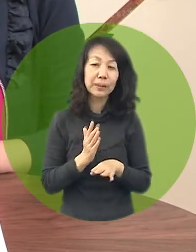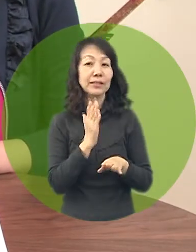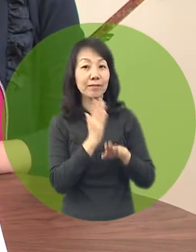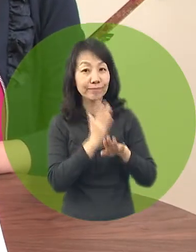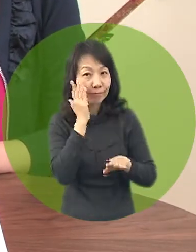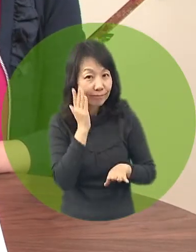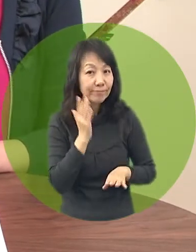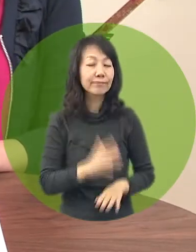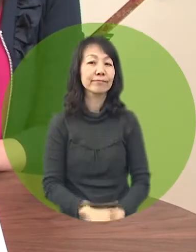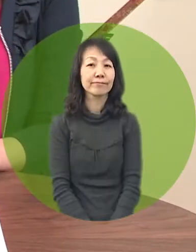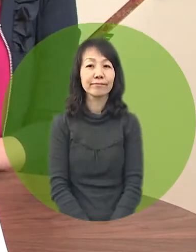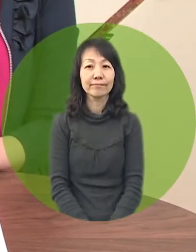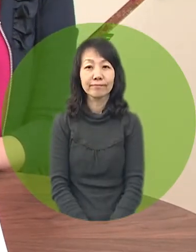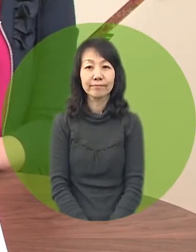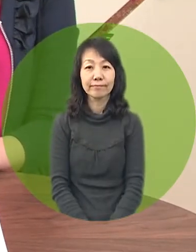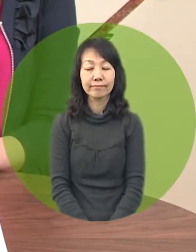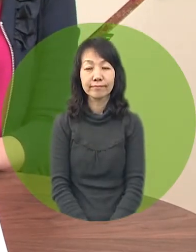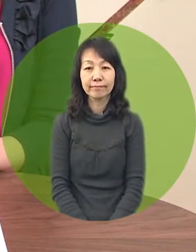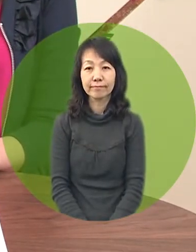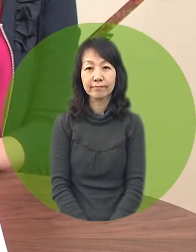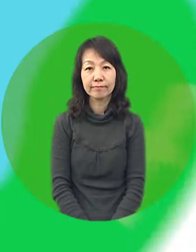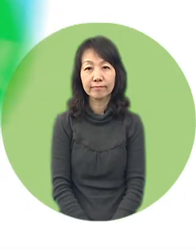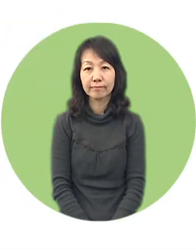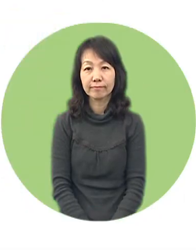ありがとうございました。